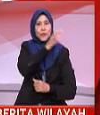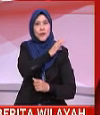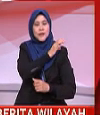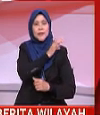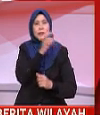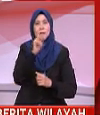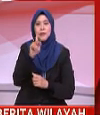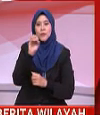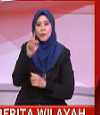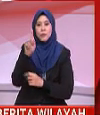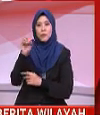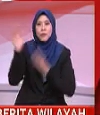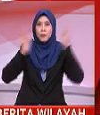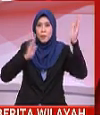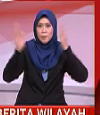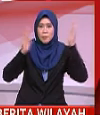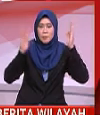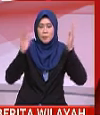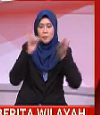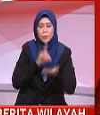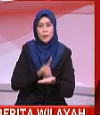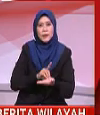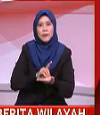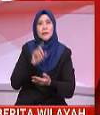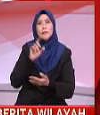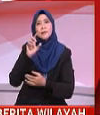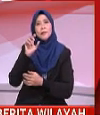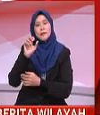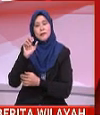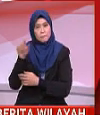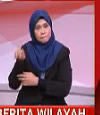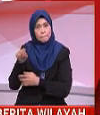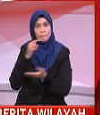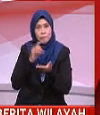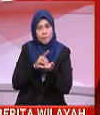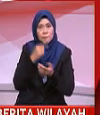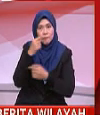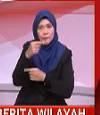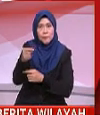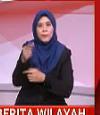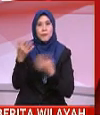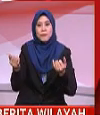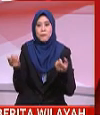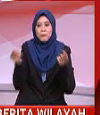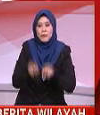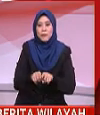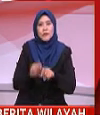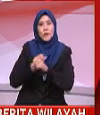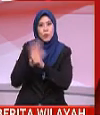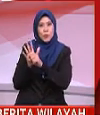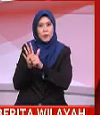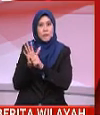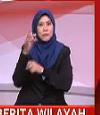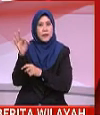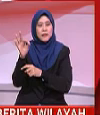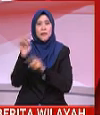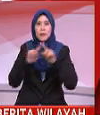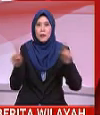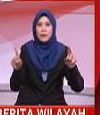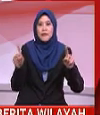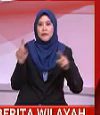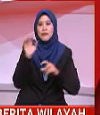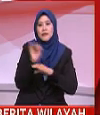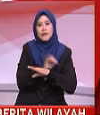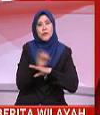Lembaga Koko Malaysia, LKM, Dr. Ali Akbar Gulasan berkata, meskipun berlaku pandemik COVID-19, namun industri